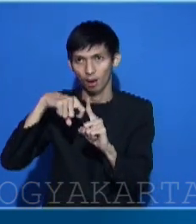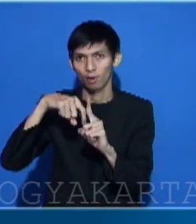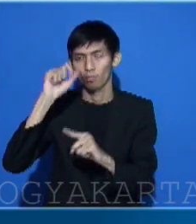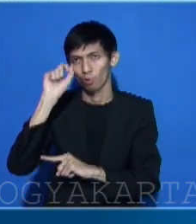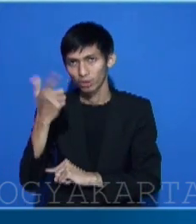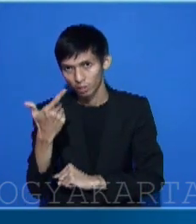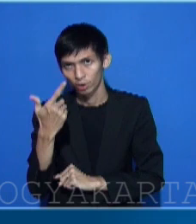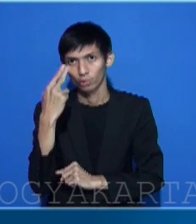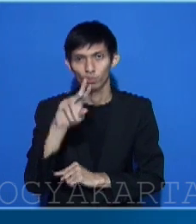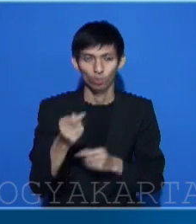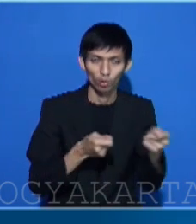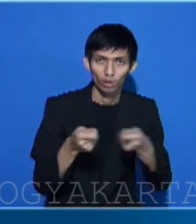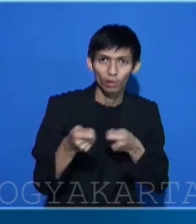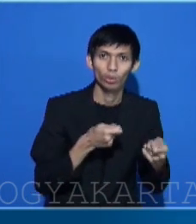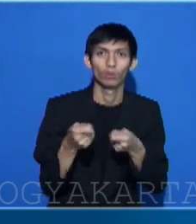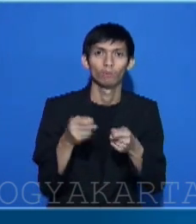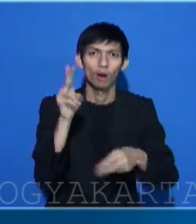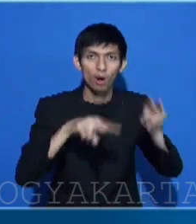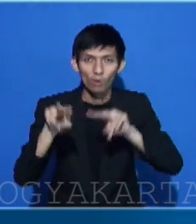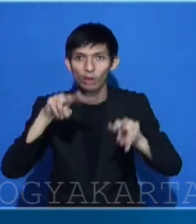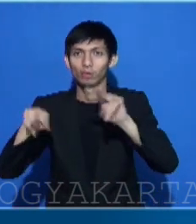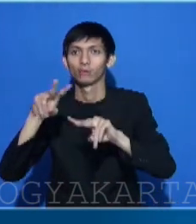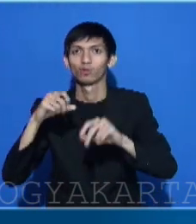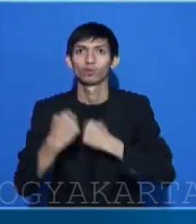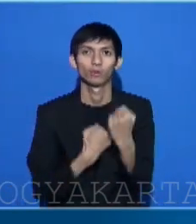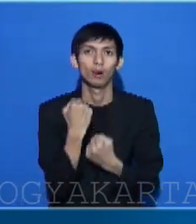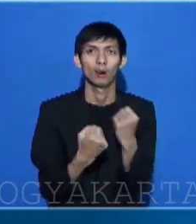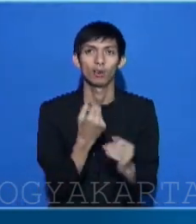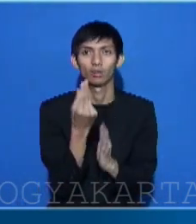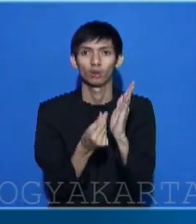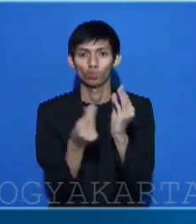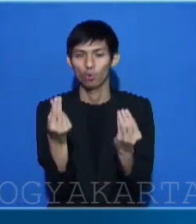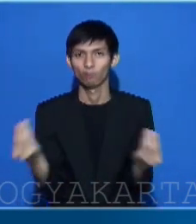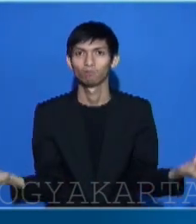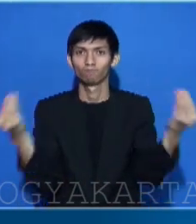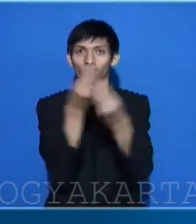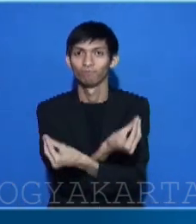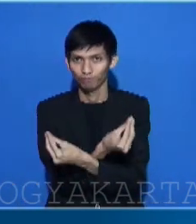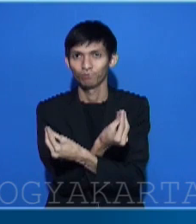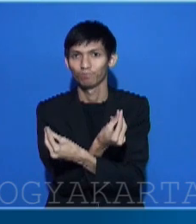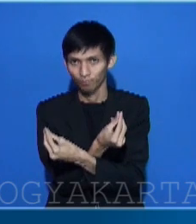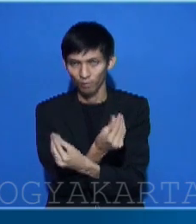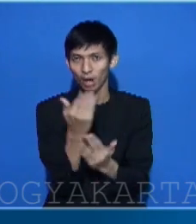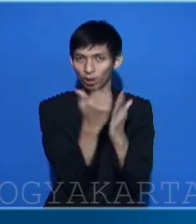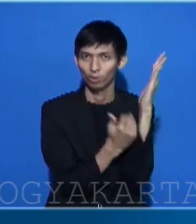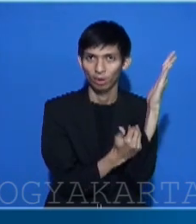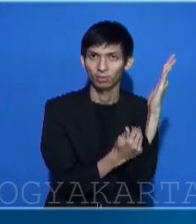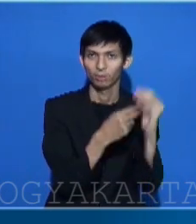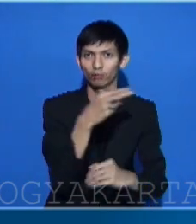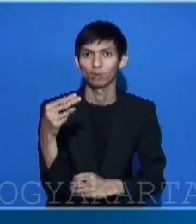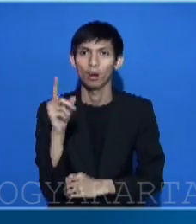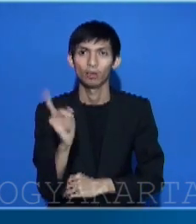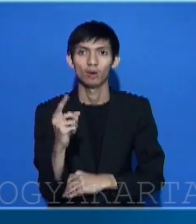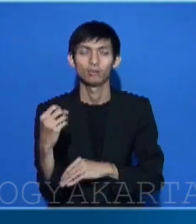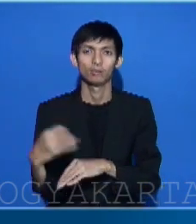memperkuat koordinasi pengawasan usaha penukaran mata uang asing. Dengan aturan ini, Indonesia juga mendapat dampak positif